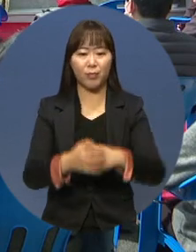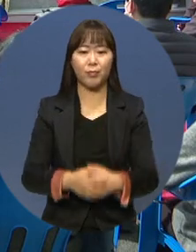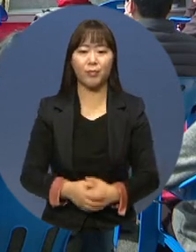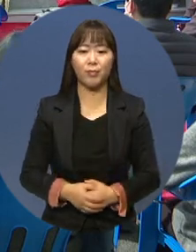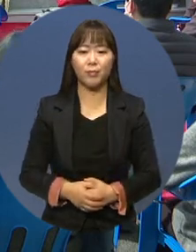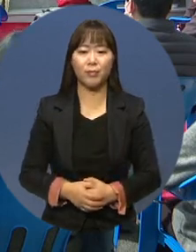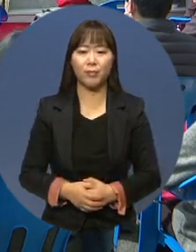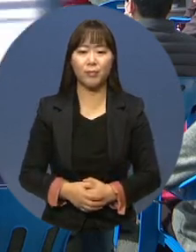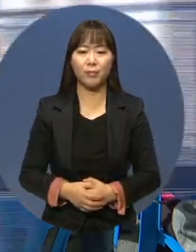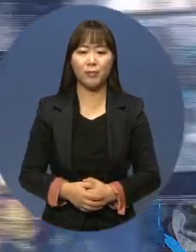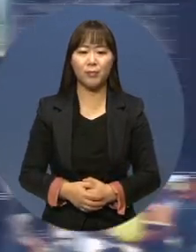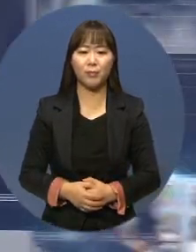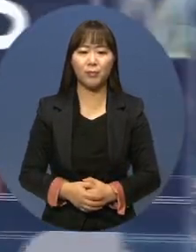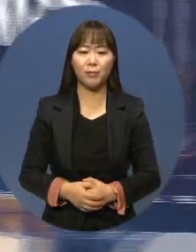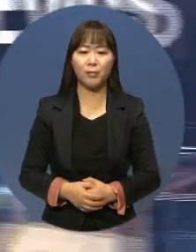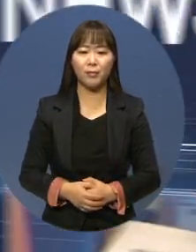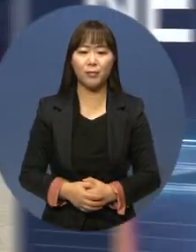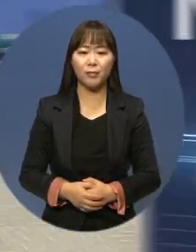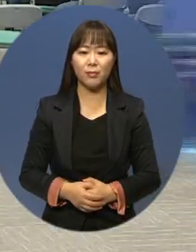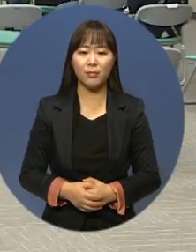됩니다.